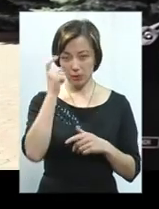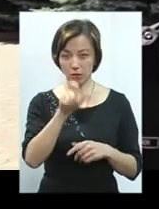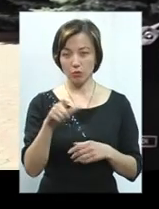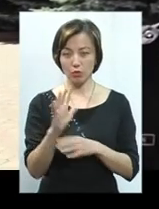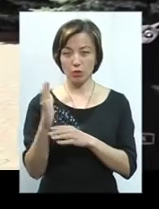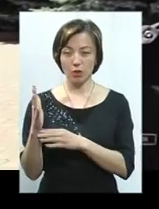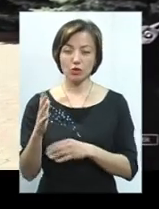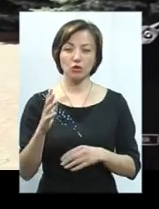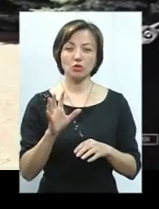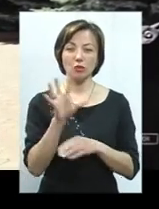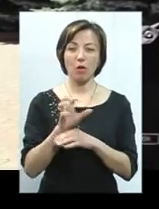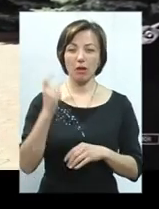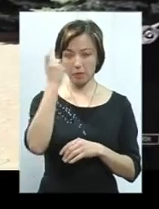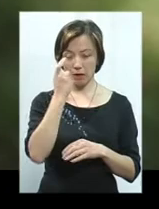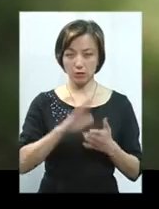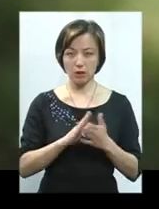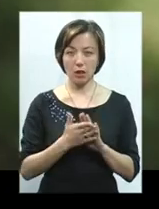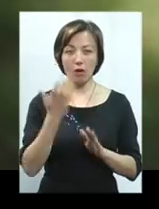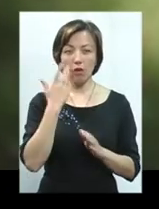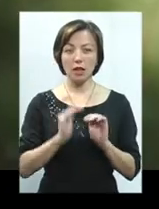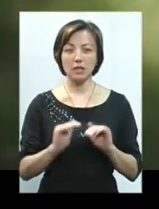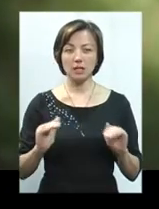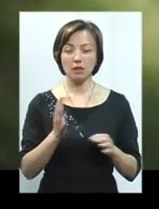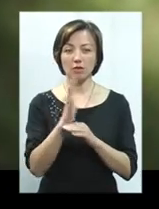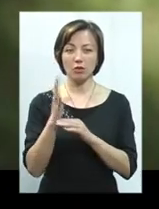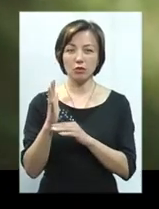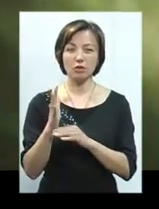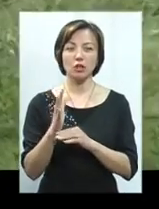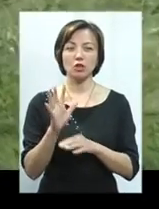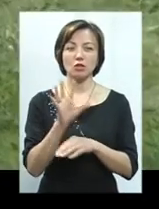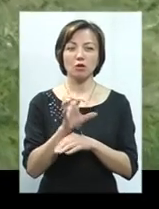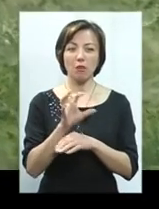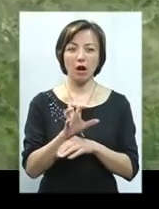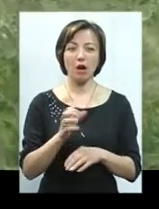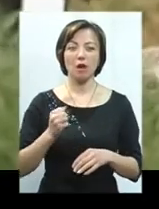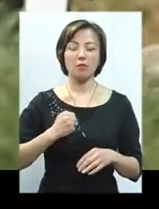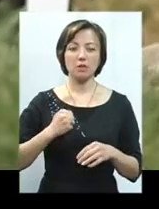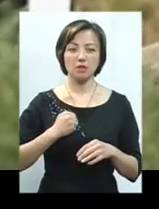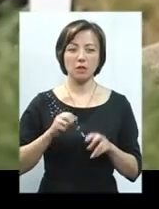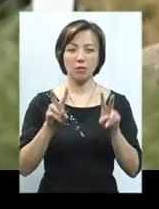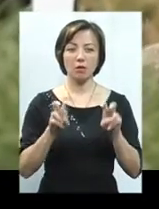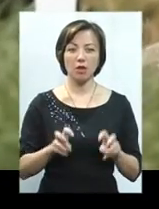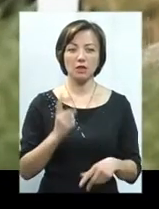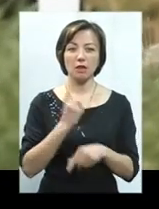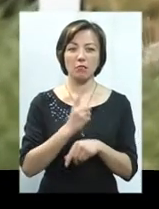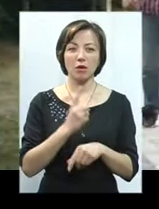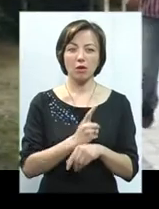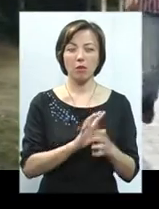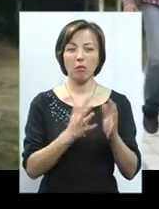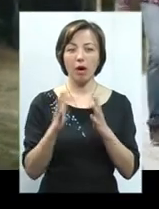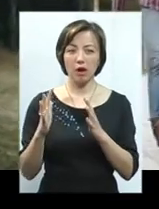собак на підпитку. Також були випадки, коли діти вигулювали собак бійцівських порід. Заборонено вигулювати в парках, скверах, дитячих